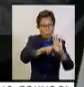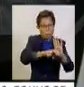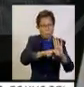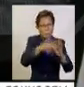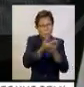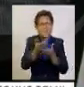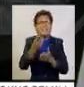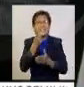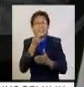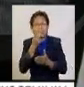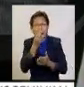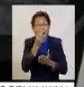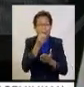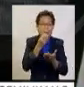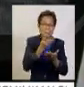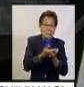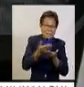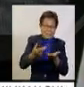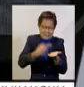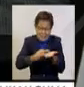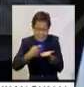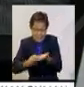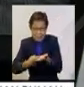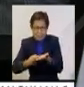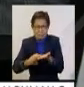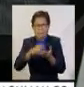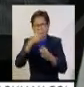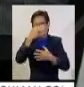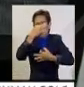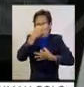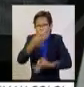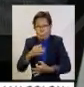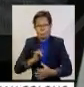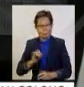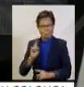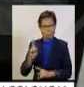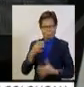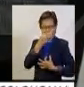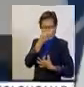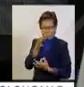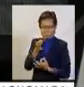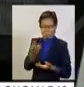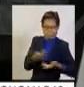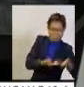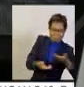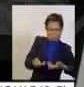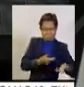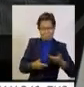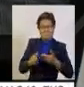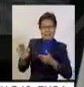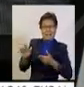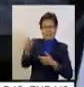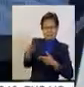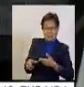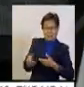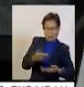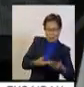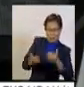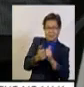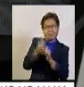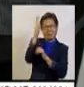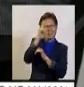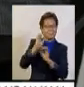mempengaruhi pandangan kita terhadap sebarang urusan mereka dengan